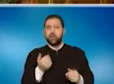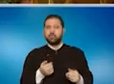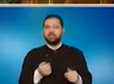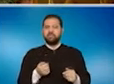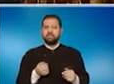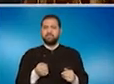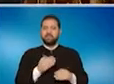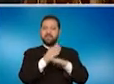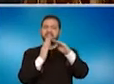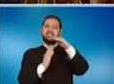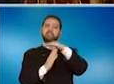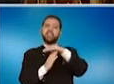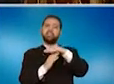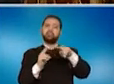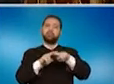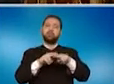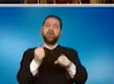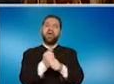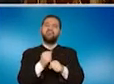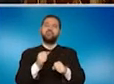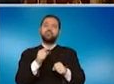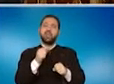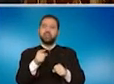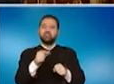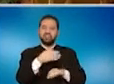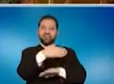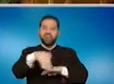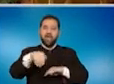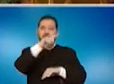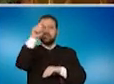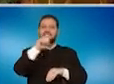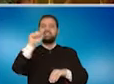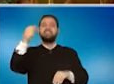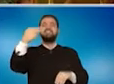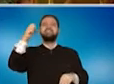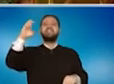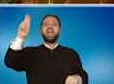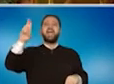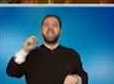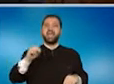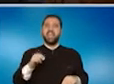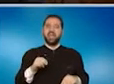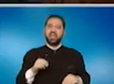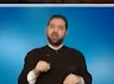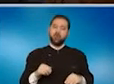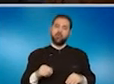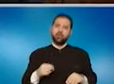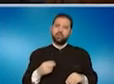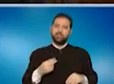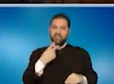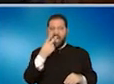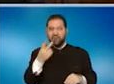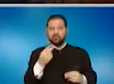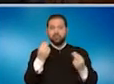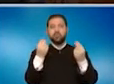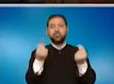vede. Smerindu-se, umilindu-se, cum a făcut Zaheu, cum a fost multe cazuri, și a văzut muntele de păcat și peste muntele de păcat, generozitatea